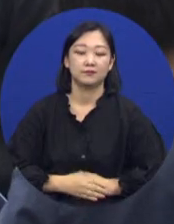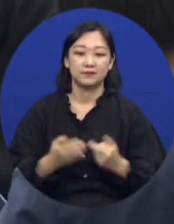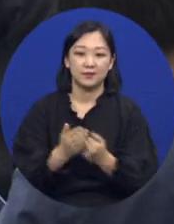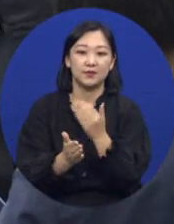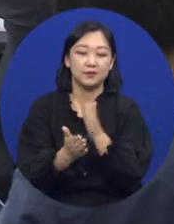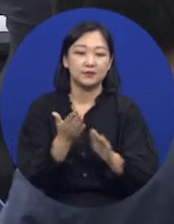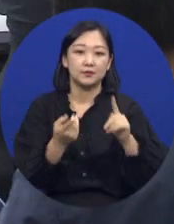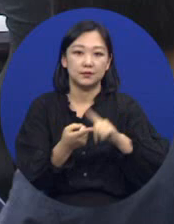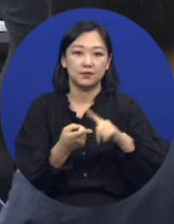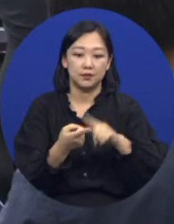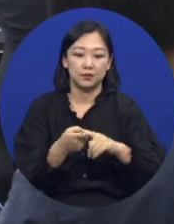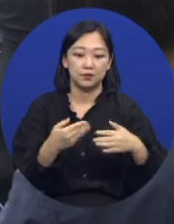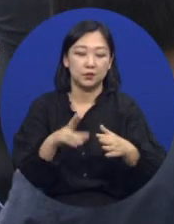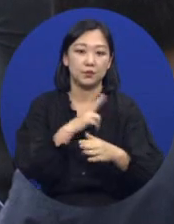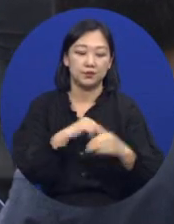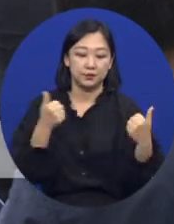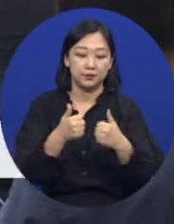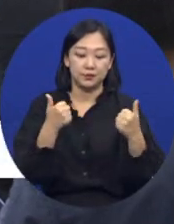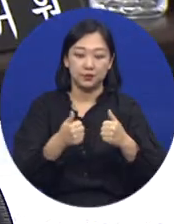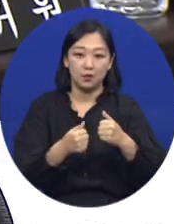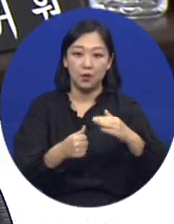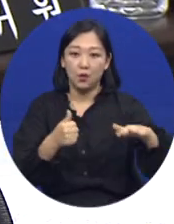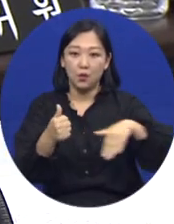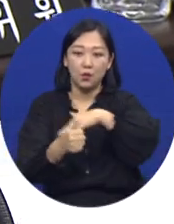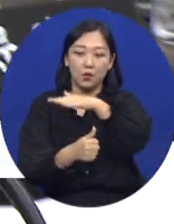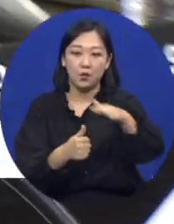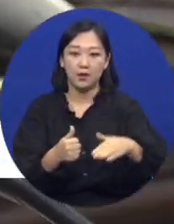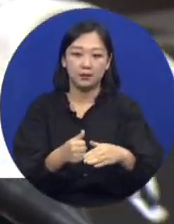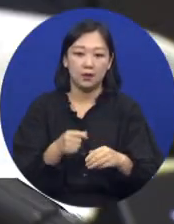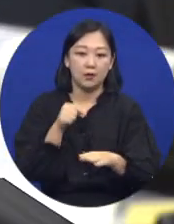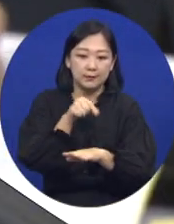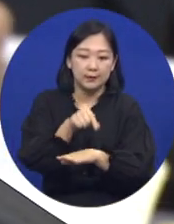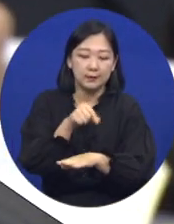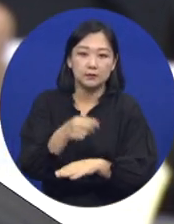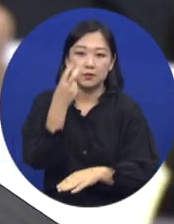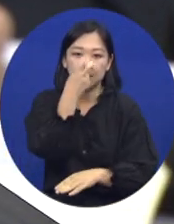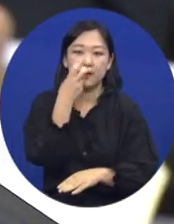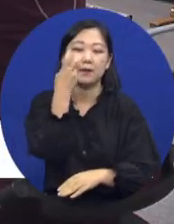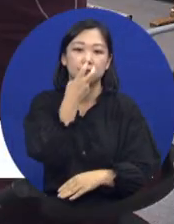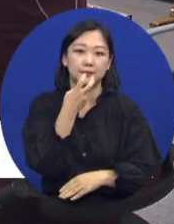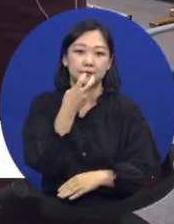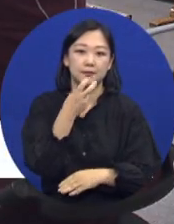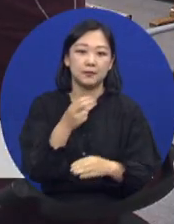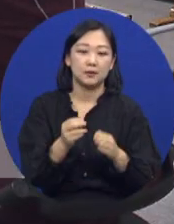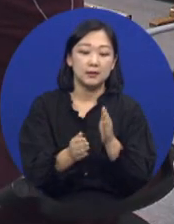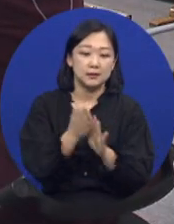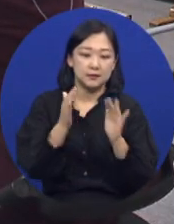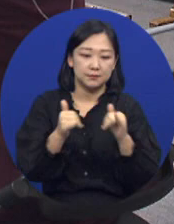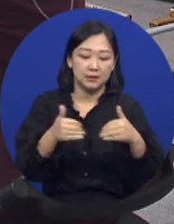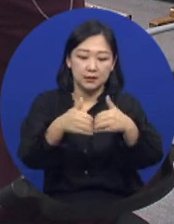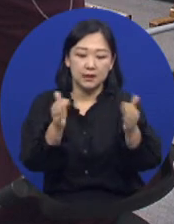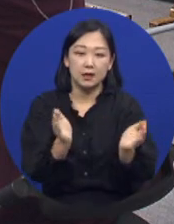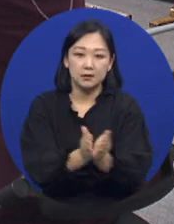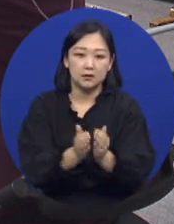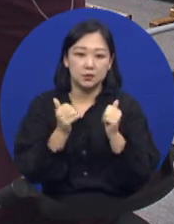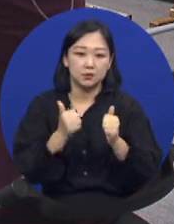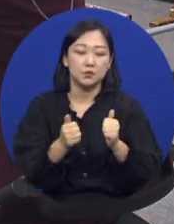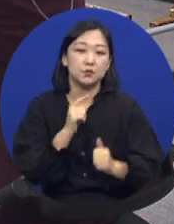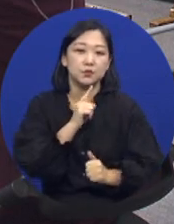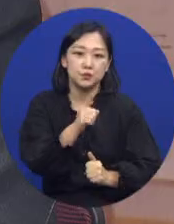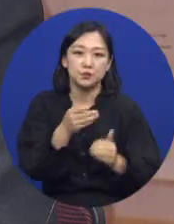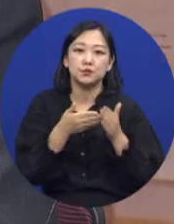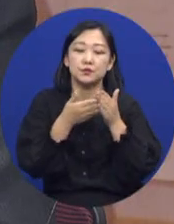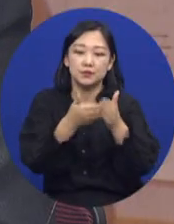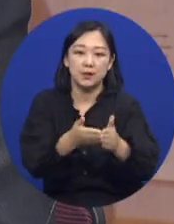제주시에 대한 제주도의회 환경도시위원회 행정사무감사. 쟁점은 시민단체 등이 공익소송을 제기하면서